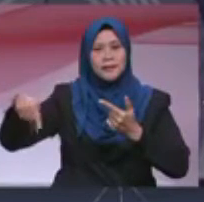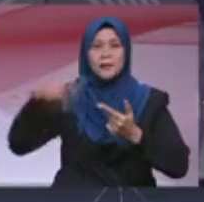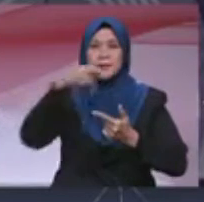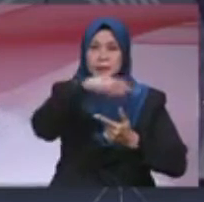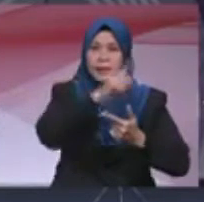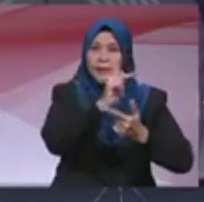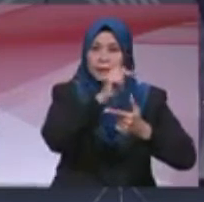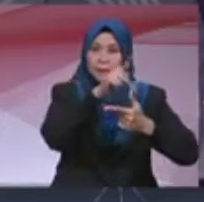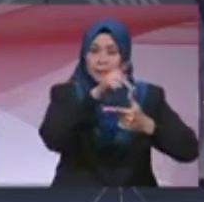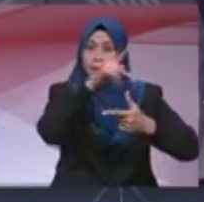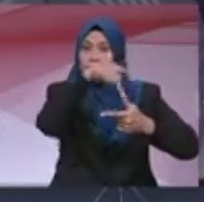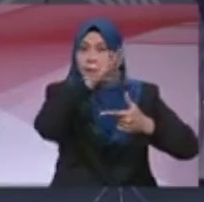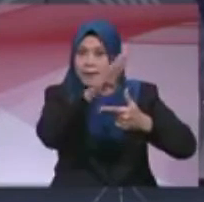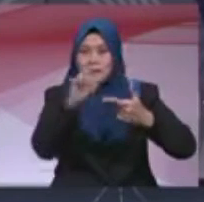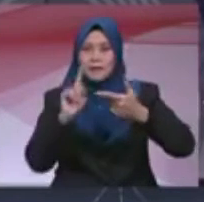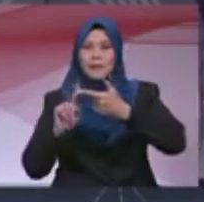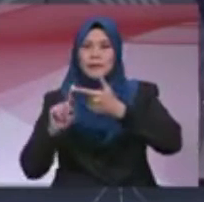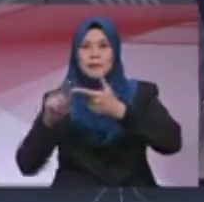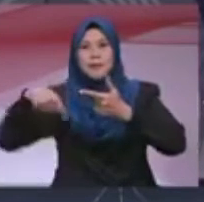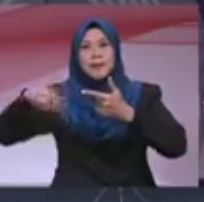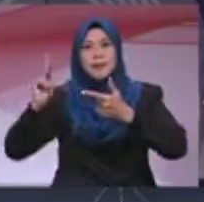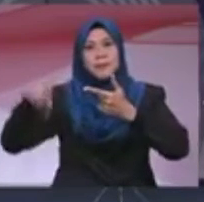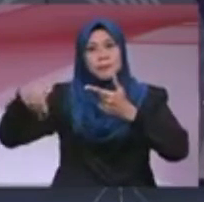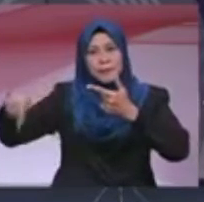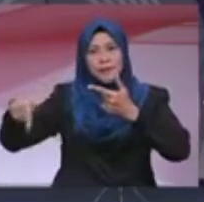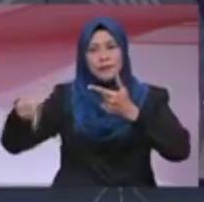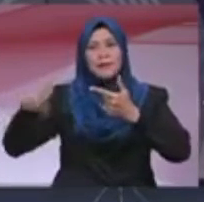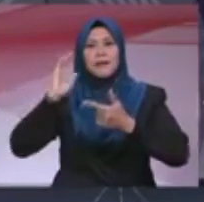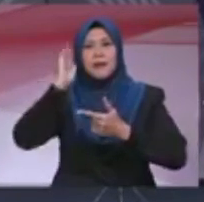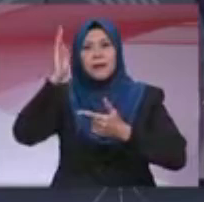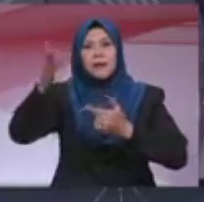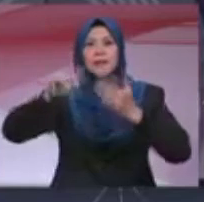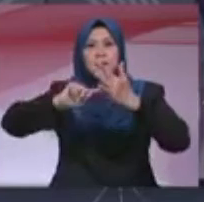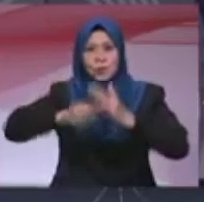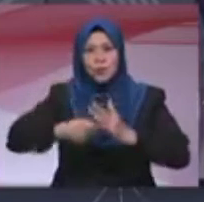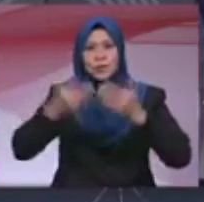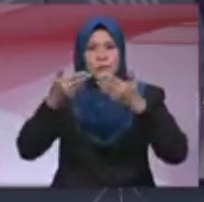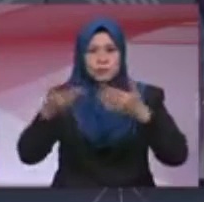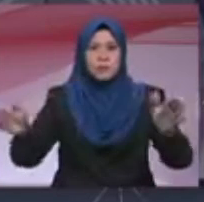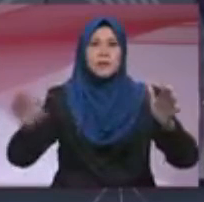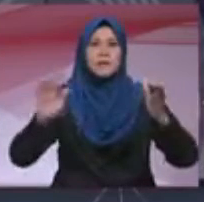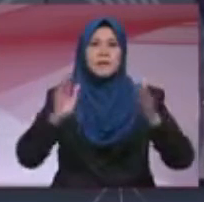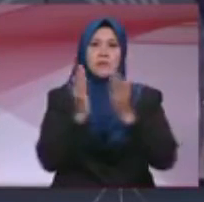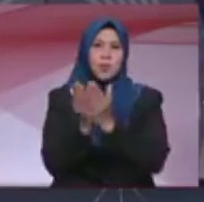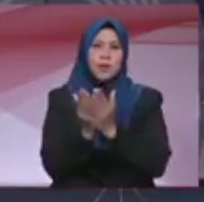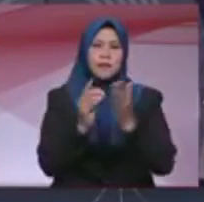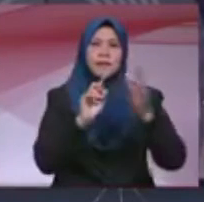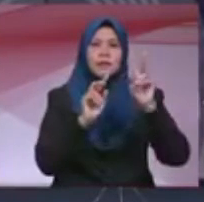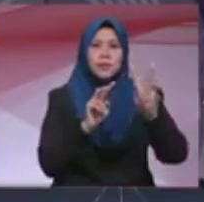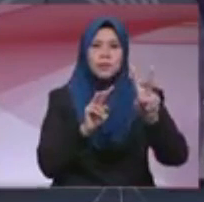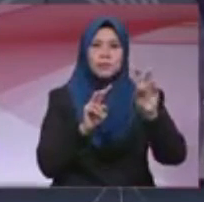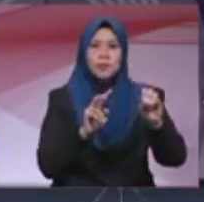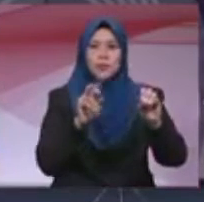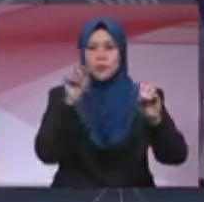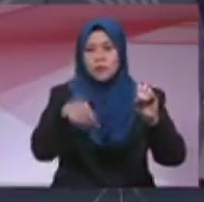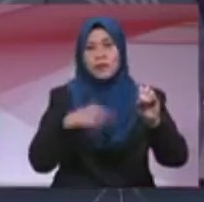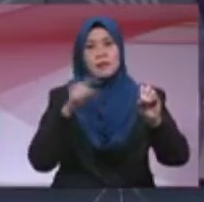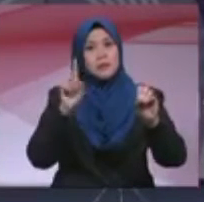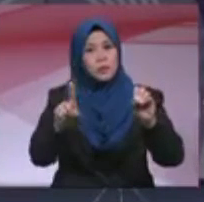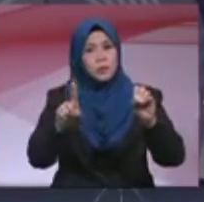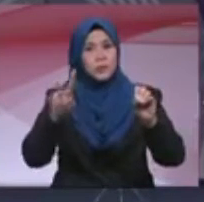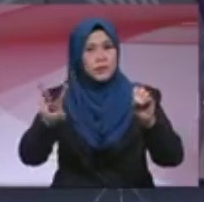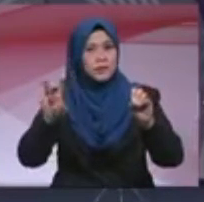PKPB dan PKPP akan hadir ke sekolah mulai 20 Januari 2021.